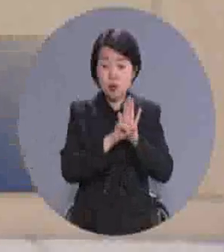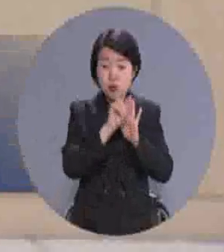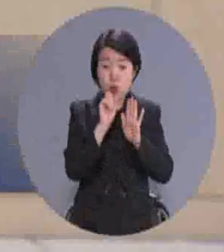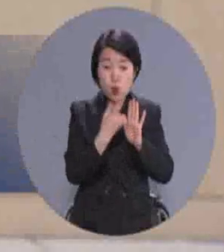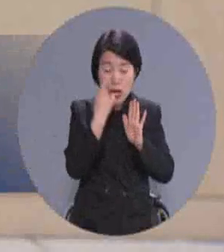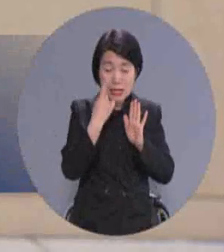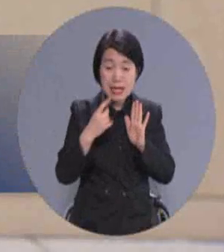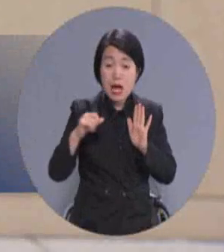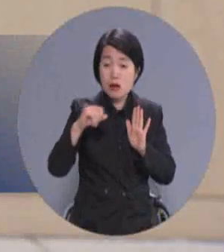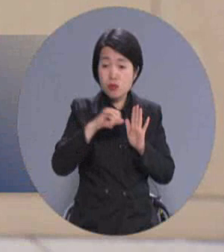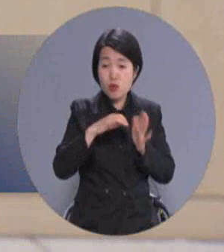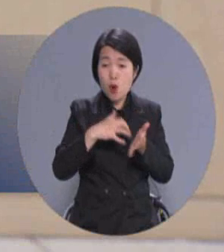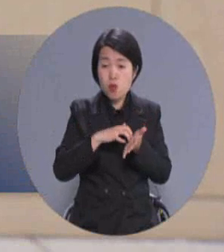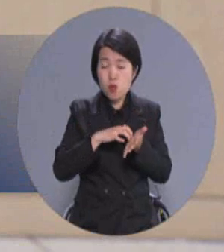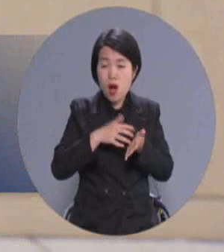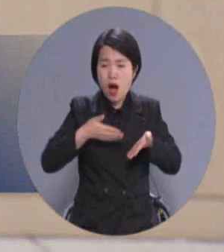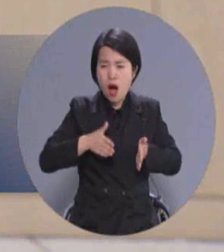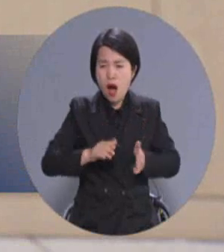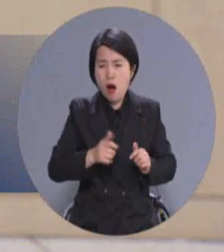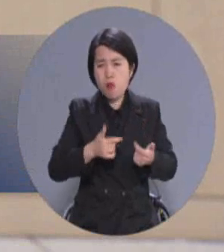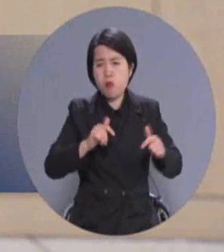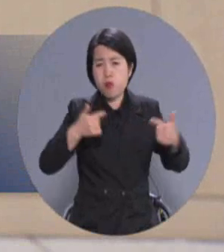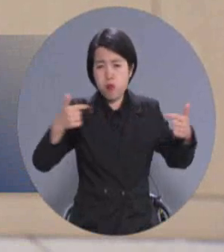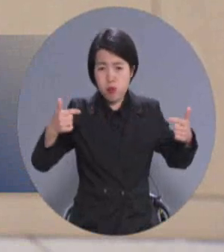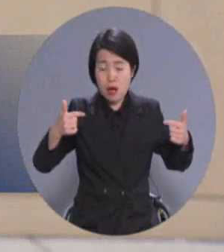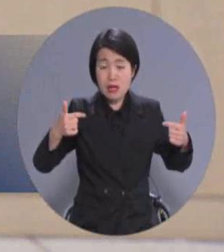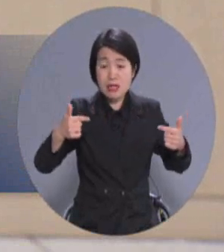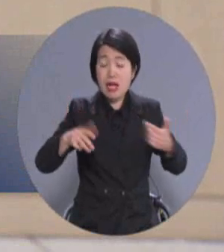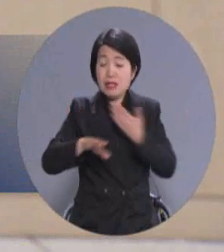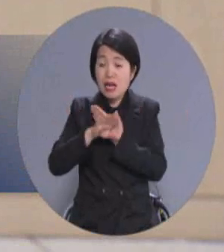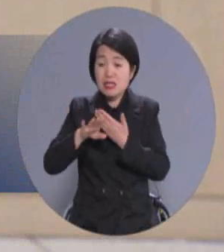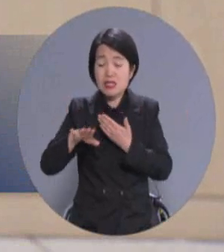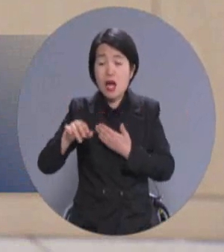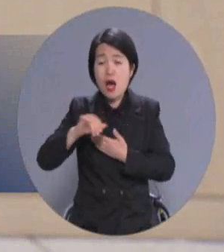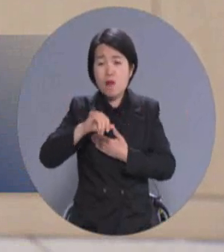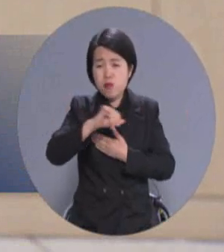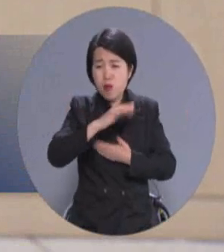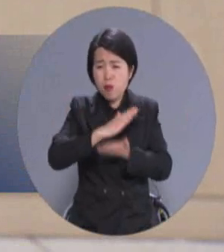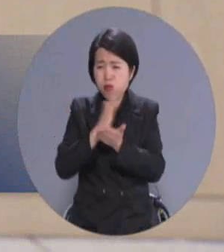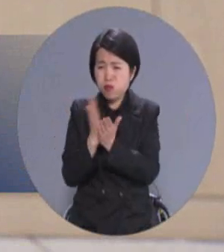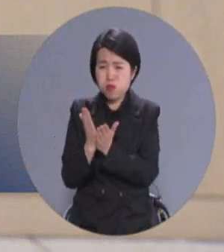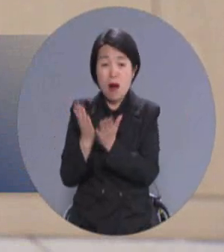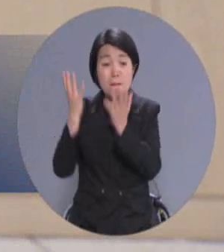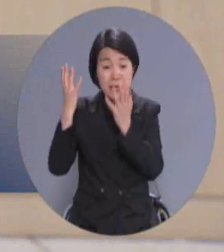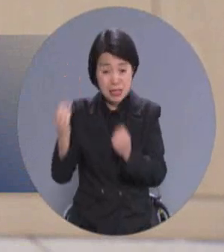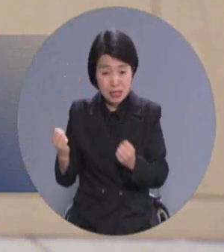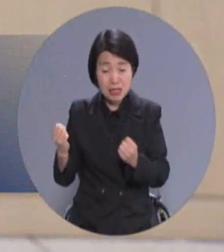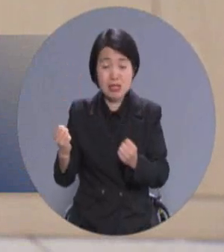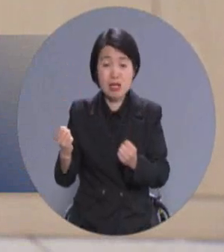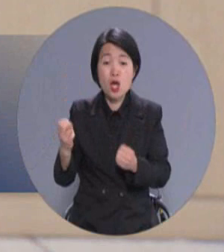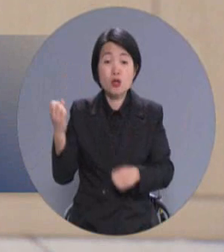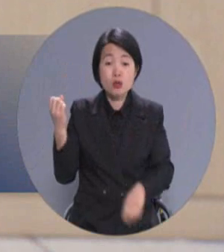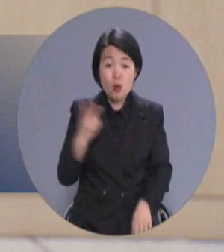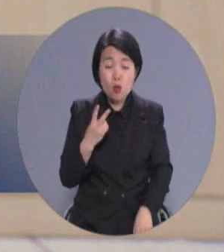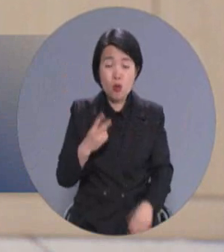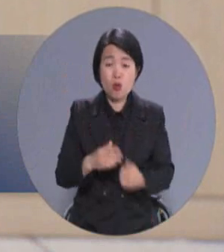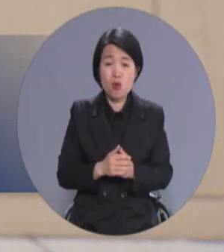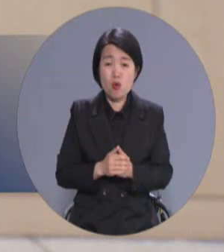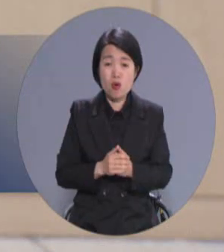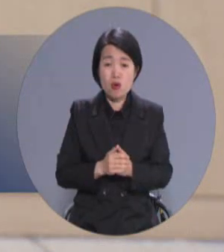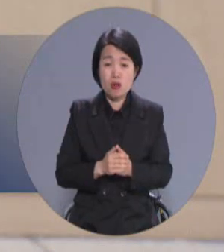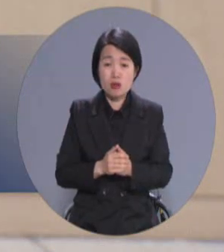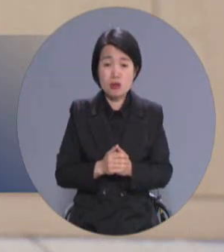그 매개충 번식률이 좀 높아집니다. 지금 다른 병해충도 지금 작년에 굉장히 많았는데 거기에 아울러서 올해